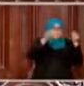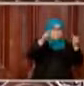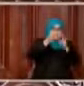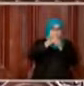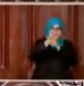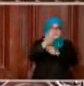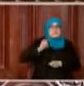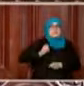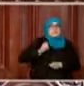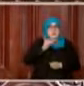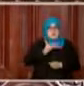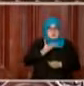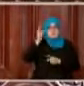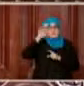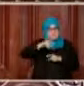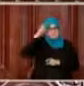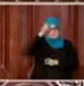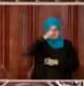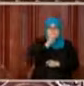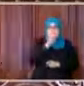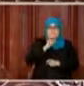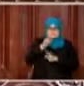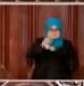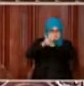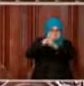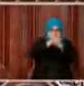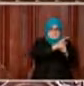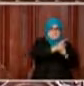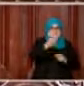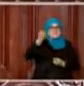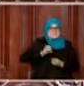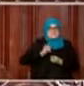الإرهاب وكل أنواع الجريمة.